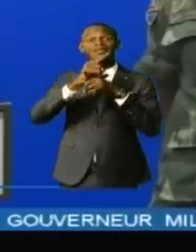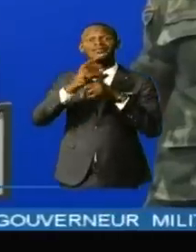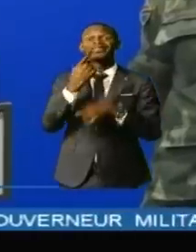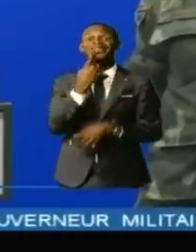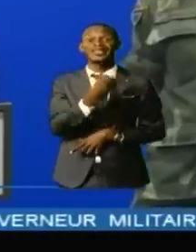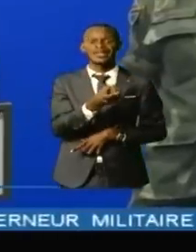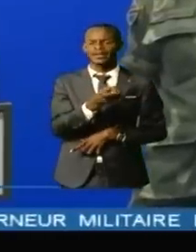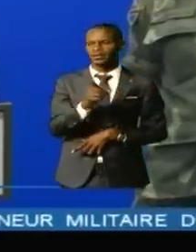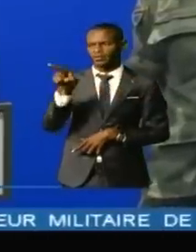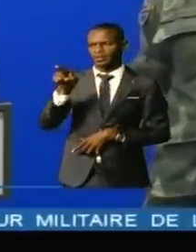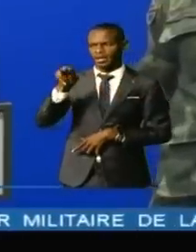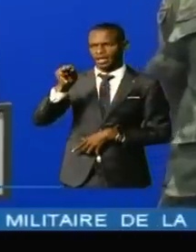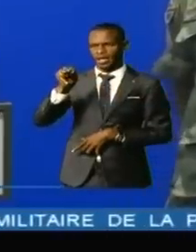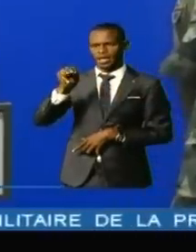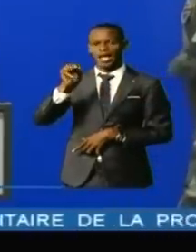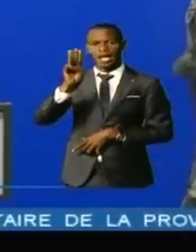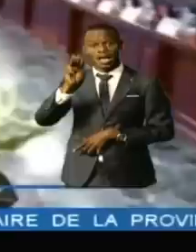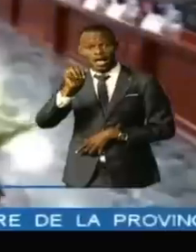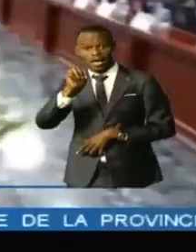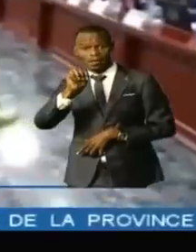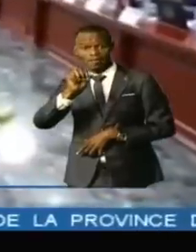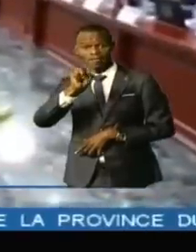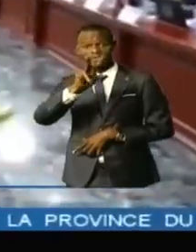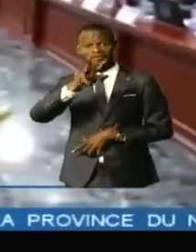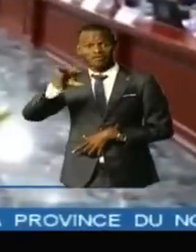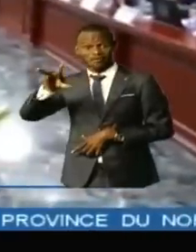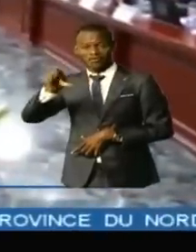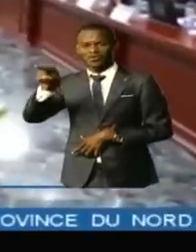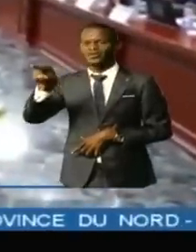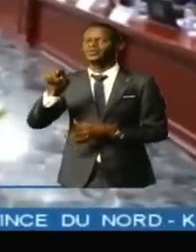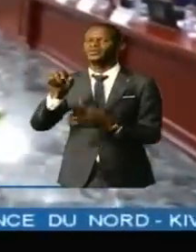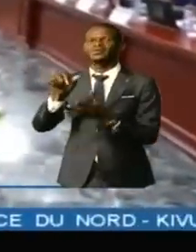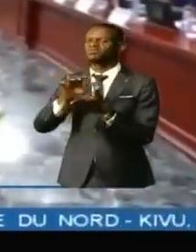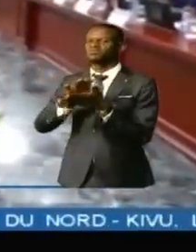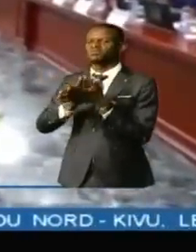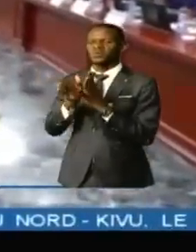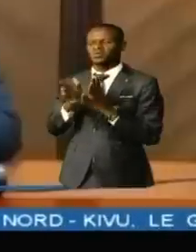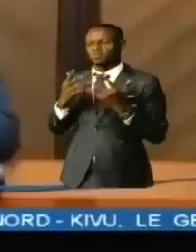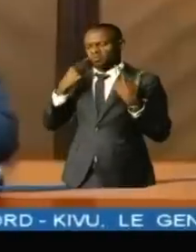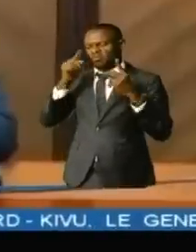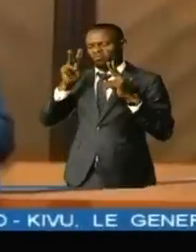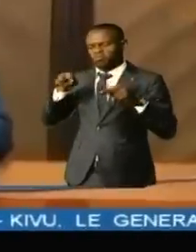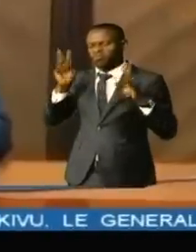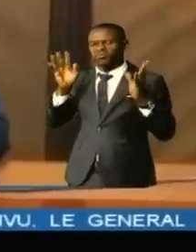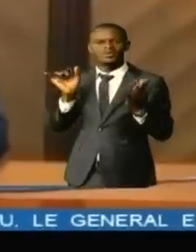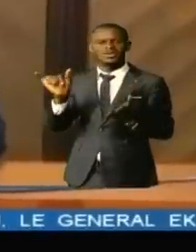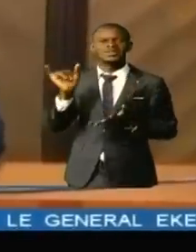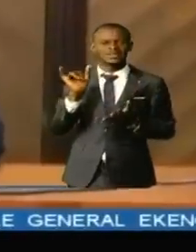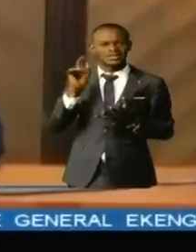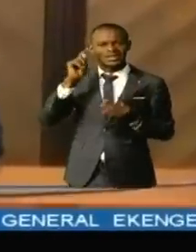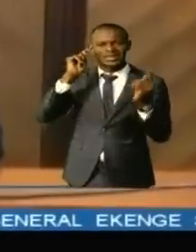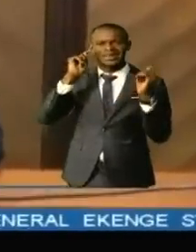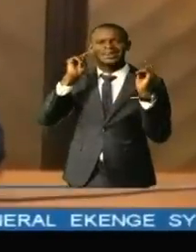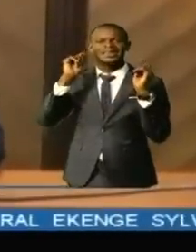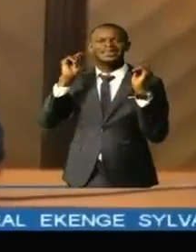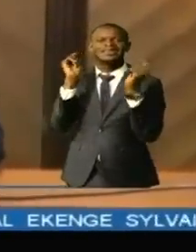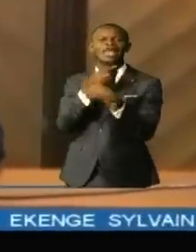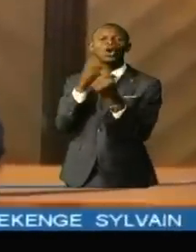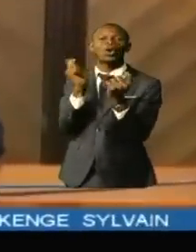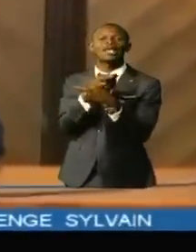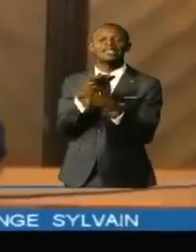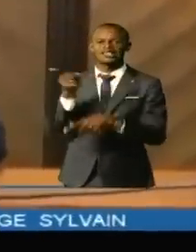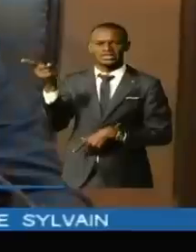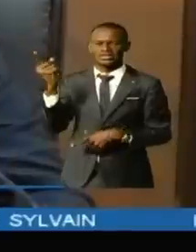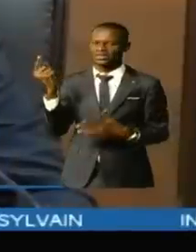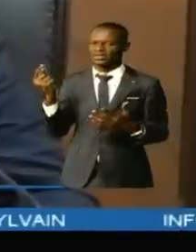mouvement terroriste et sera traité comme tel. Il est exclu du processus des discussions de Nairobi. Une mise en garde est faite